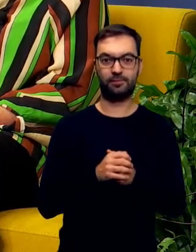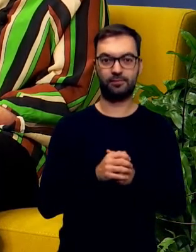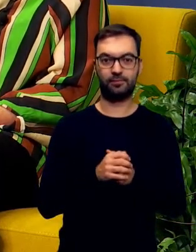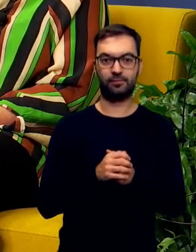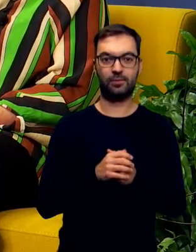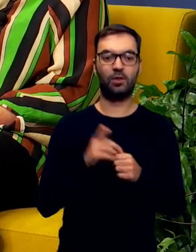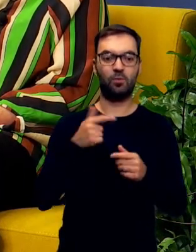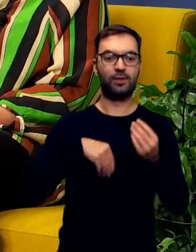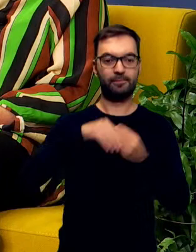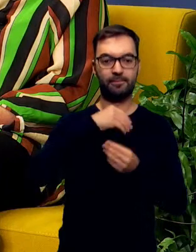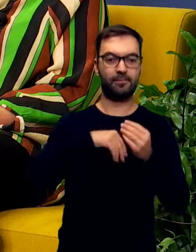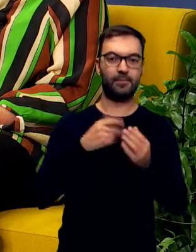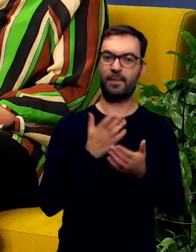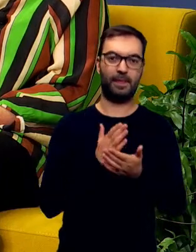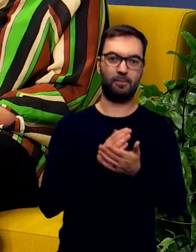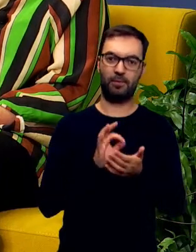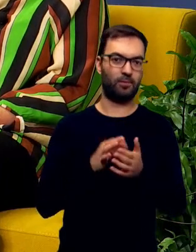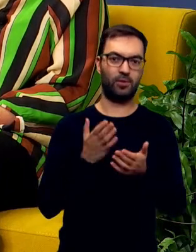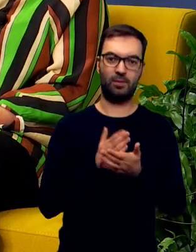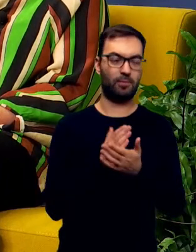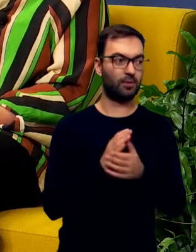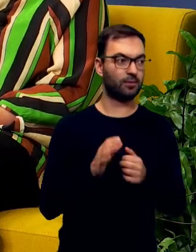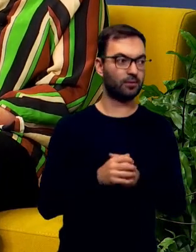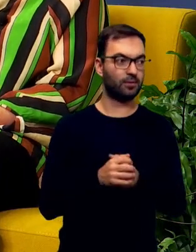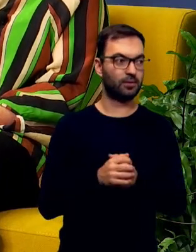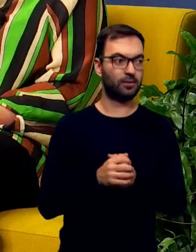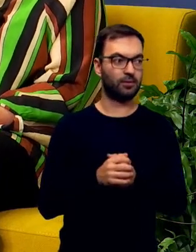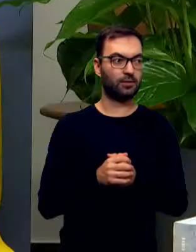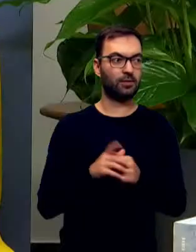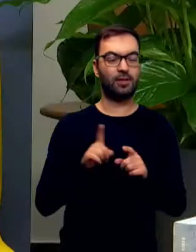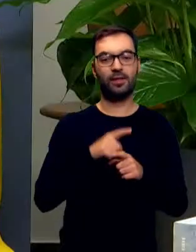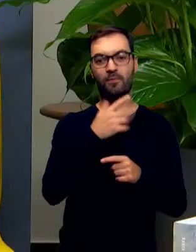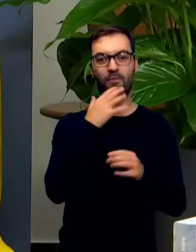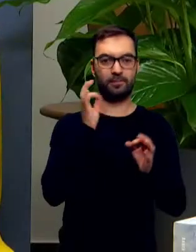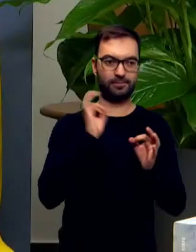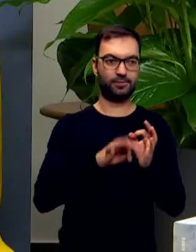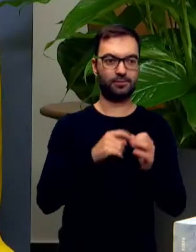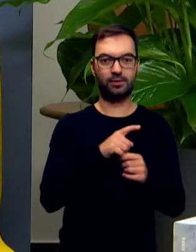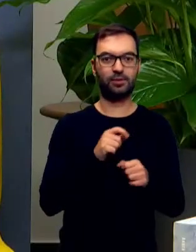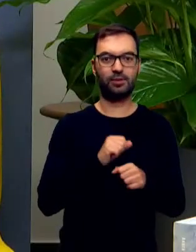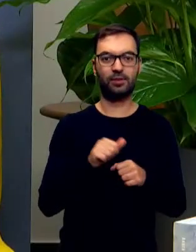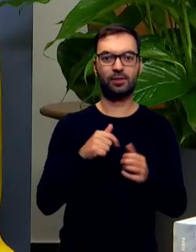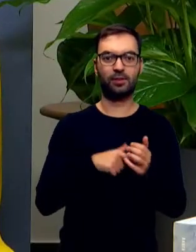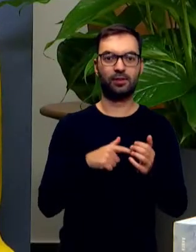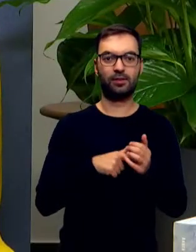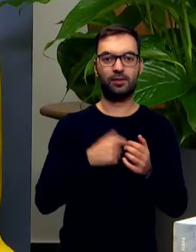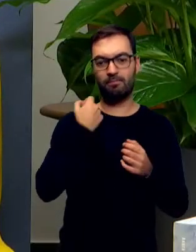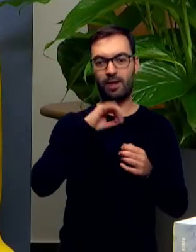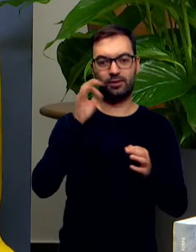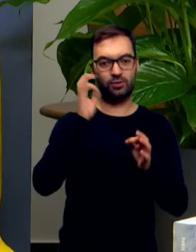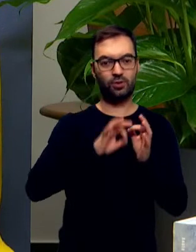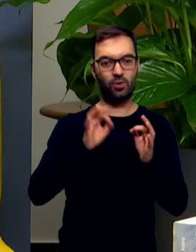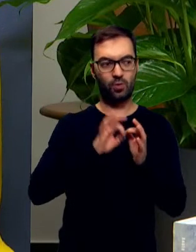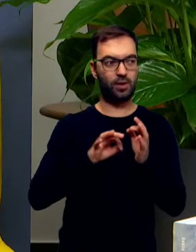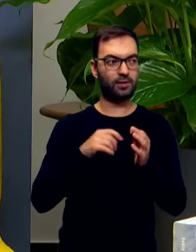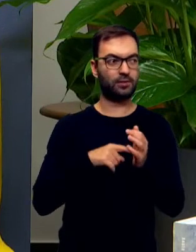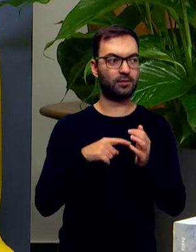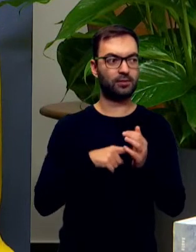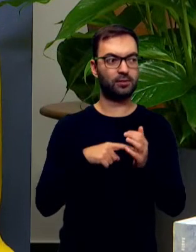się zmieniać. No, nie pomagało to na pewno. I rzeczywiście, tak jak pan powiedział, to jest tutaj bardzo drobiazgowo i